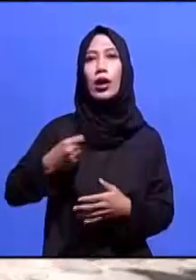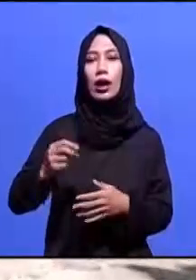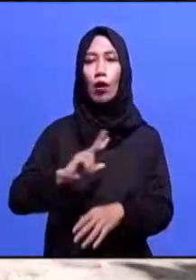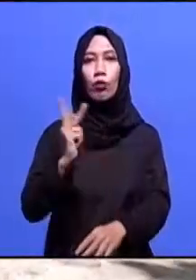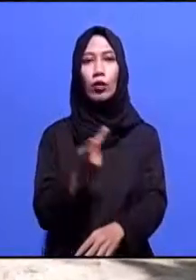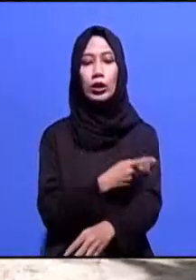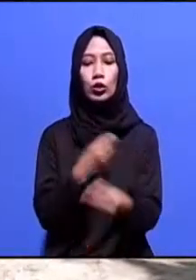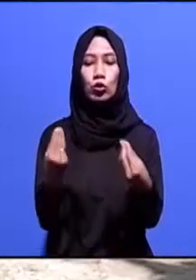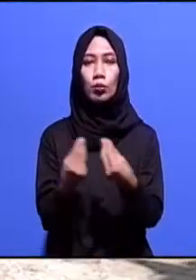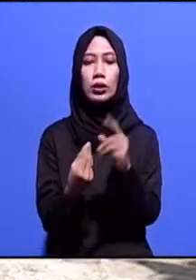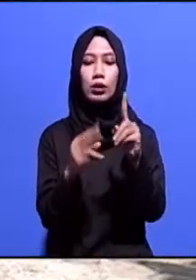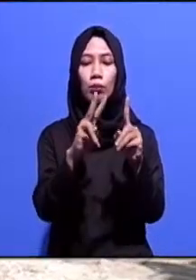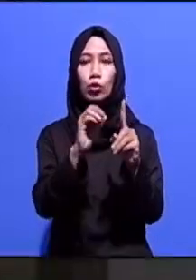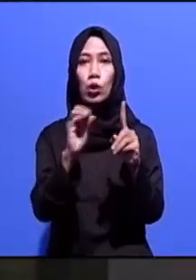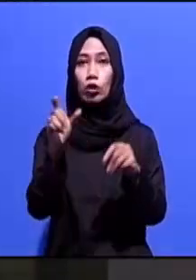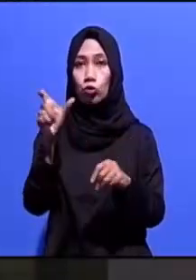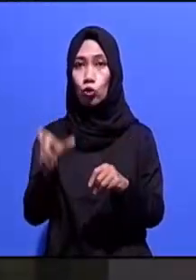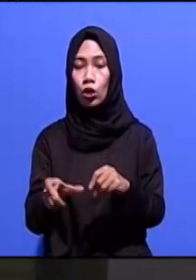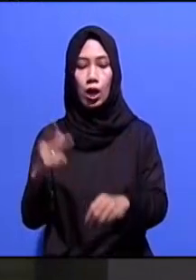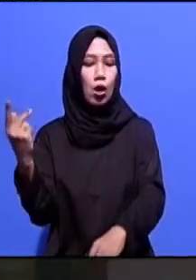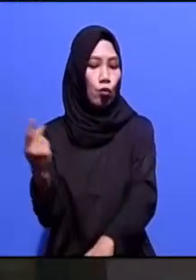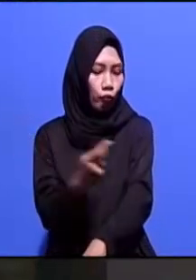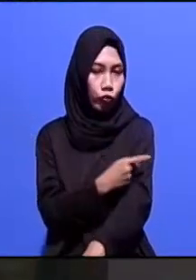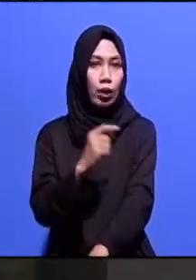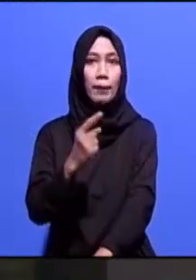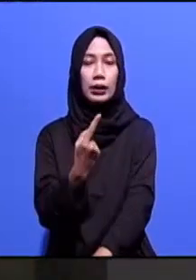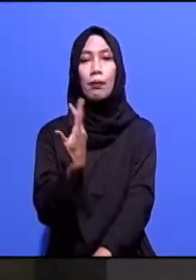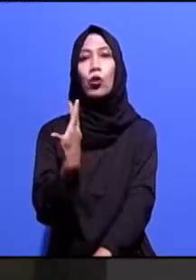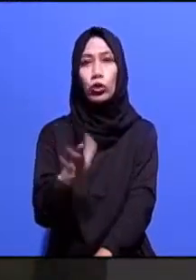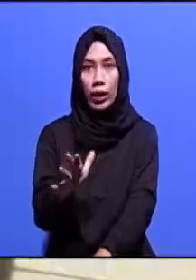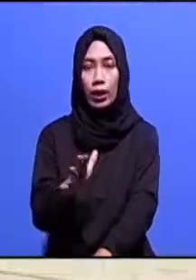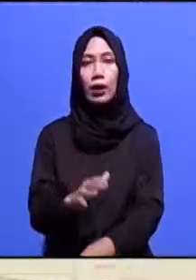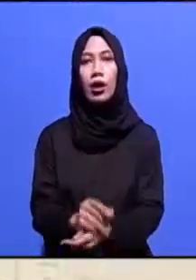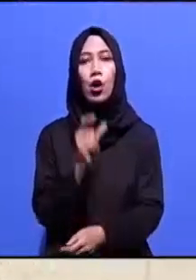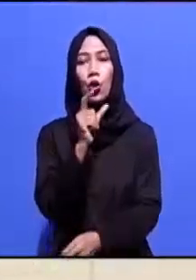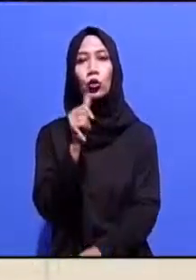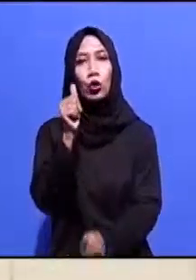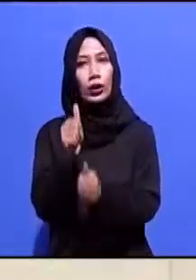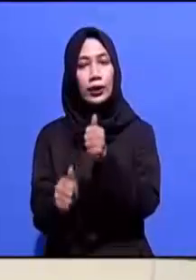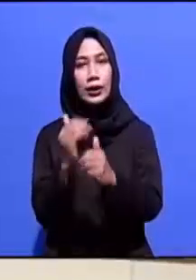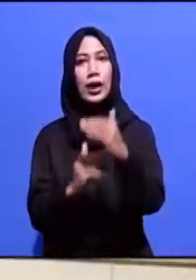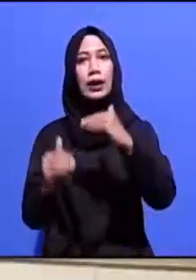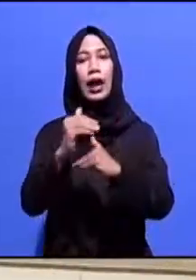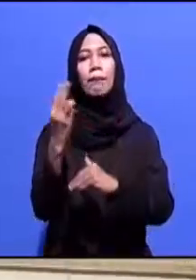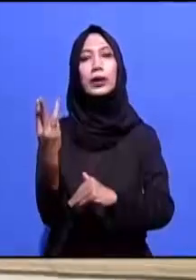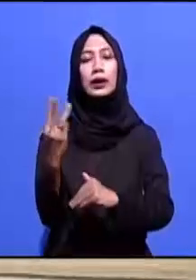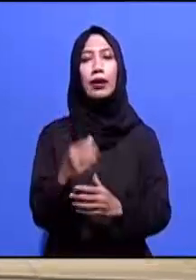berjumlah 1.620 orang telah melakukan penyuntikan vaksin pertama dalam rangka uji klinis tahap ketiga.